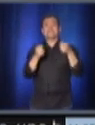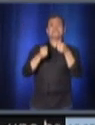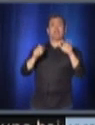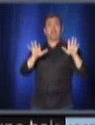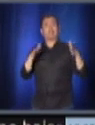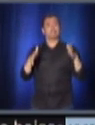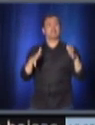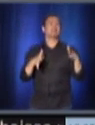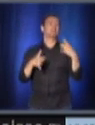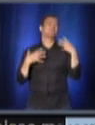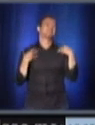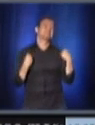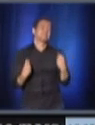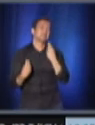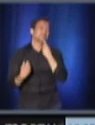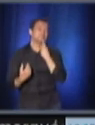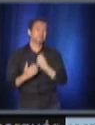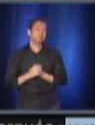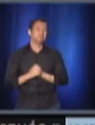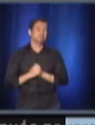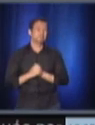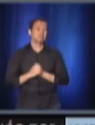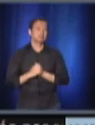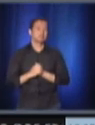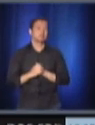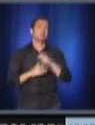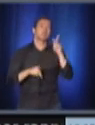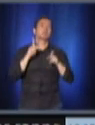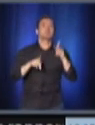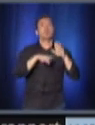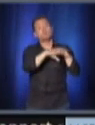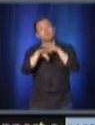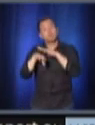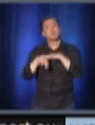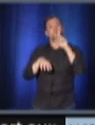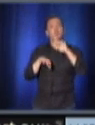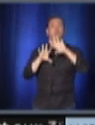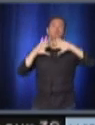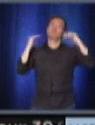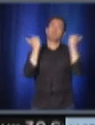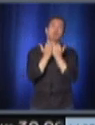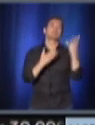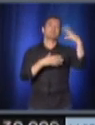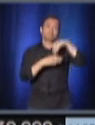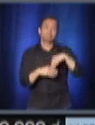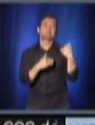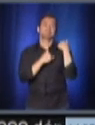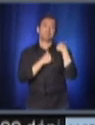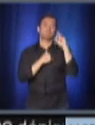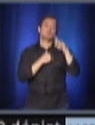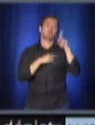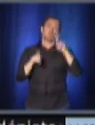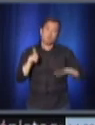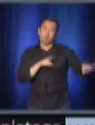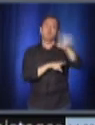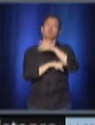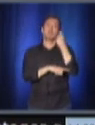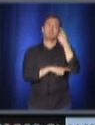donc, on est inclusif dans notre commentaire, et c'est pour ça qu'on va s'assurer que les gens comprennent bien. Parce que je vous